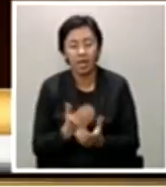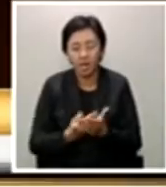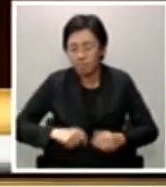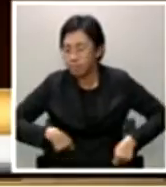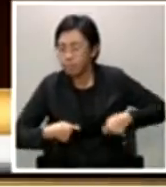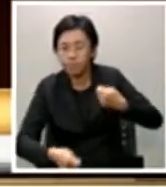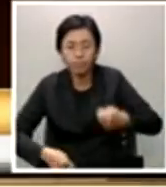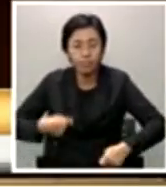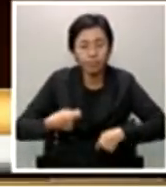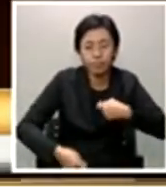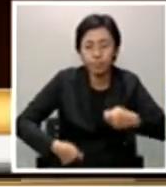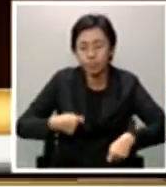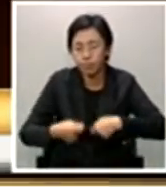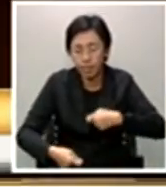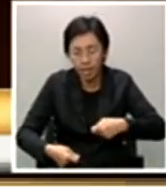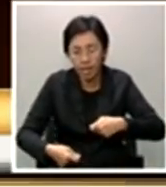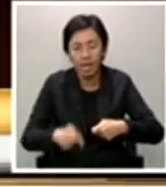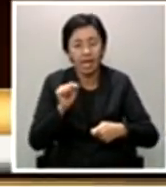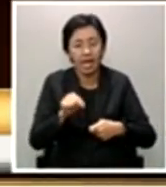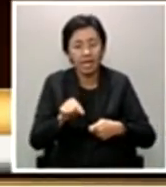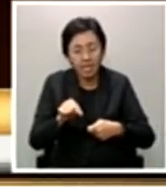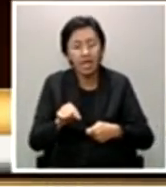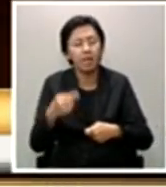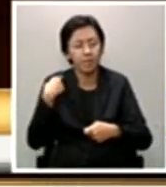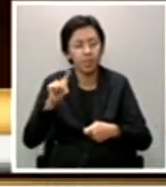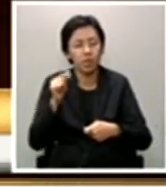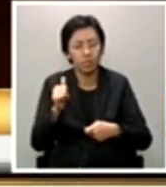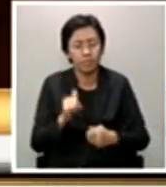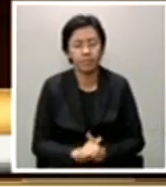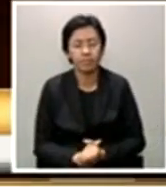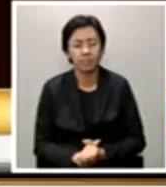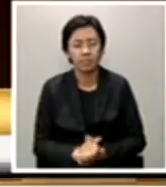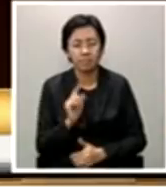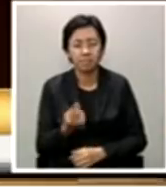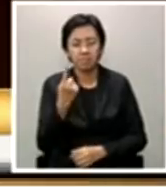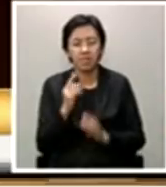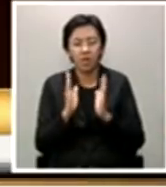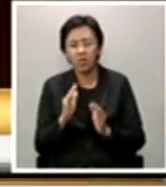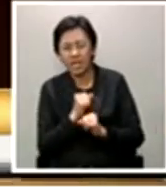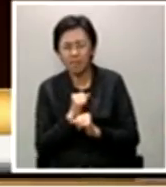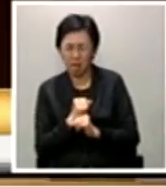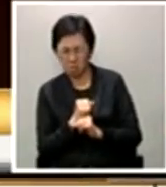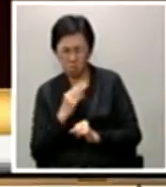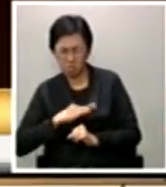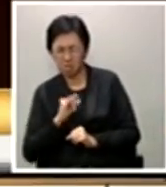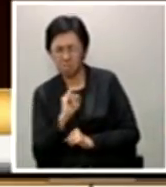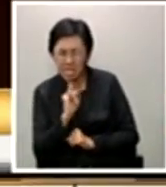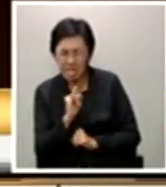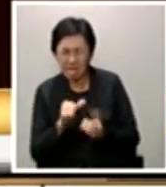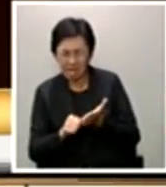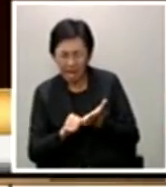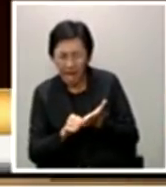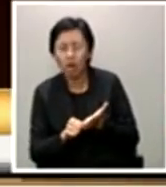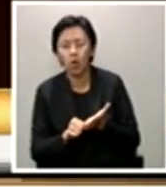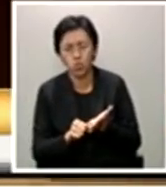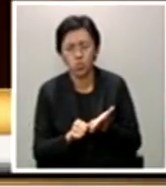อยฉะนั้นสิ่งเหล่านี้คือสิ่งที่ดีของมันแน่นอนออกมาใหม่ๆอาจจะมีจุดอ่อนแต่เราก็แก้ไขจุดอ่อนขณ